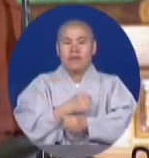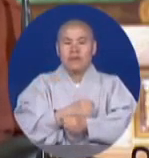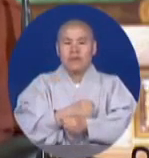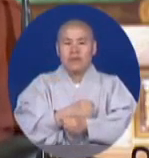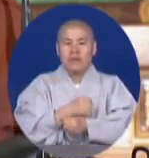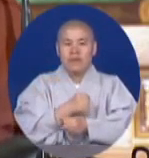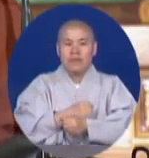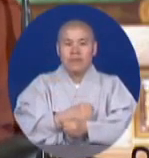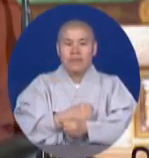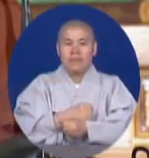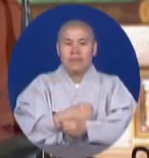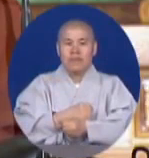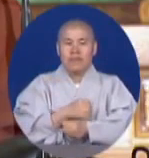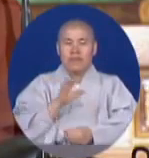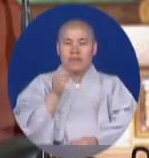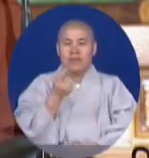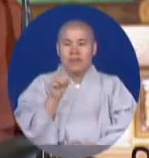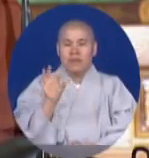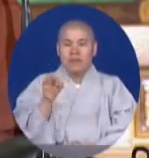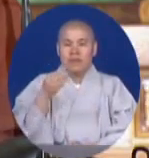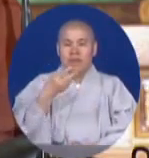명리로리여